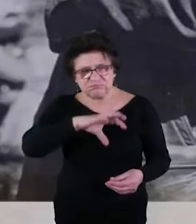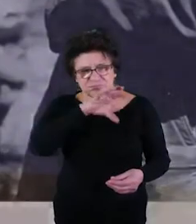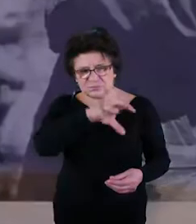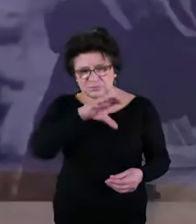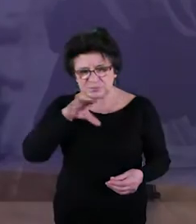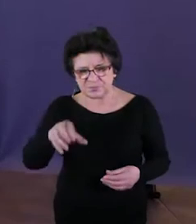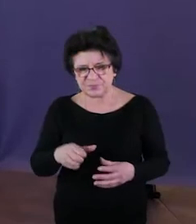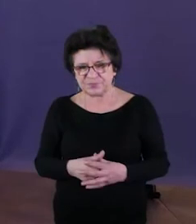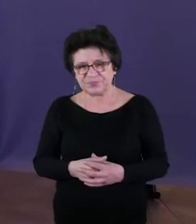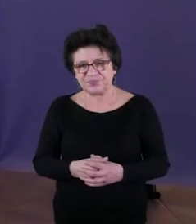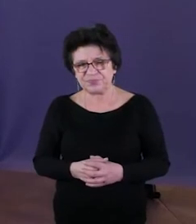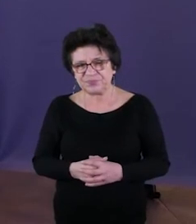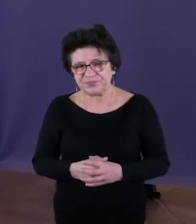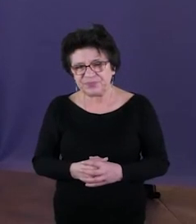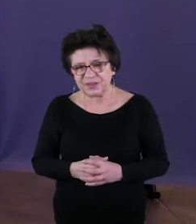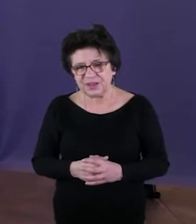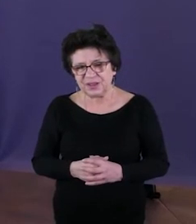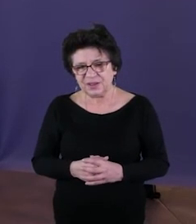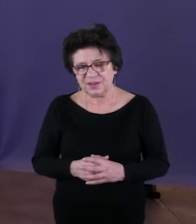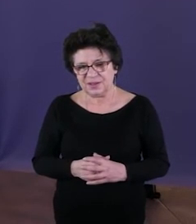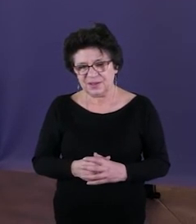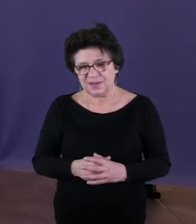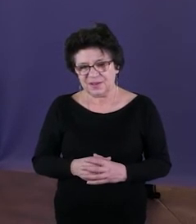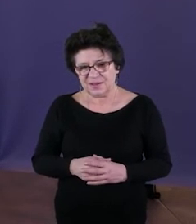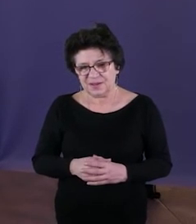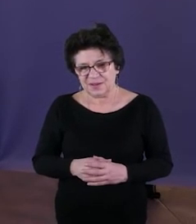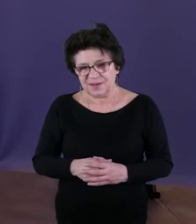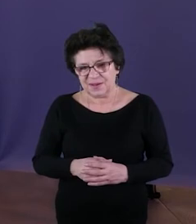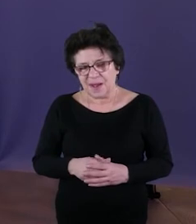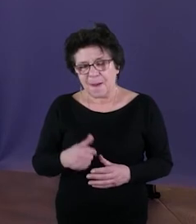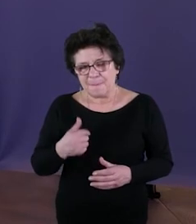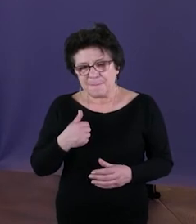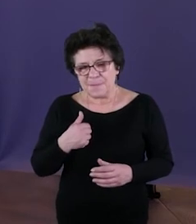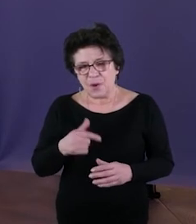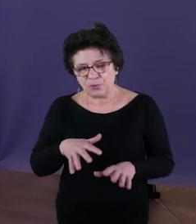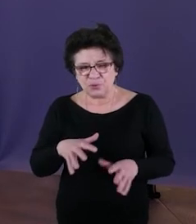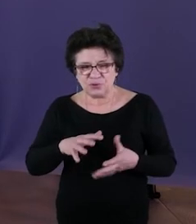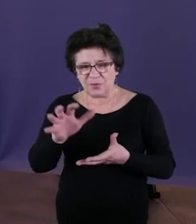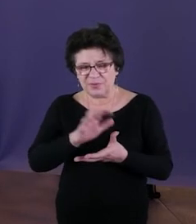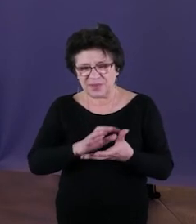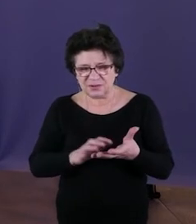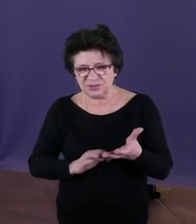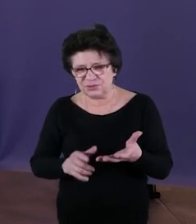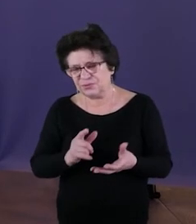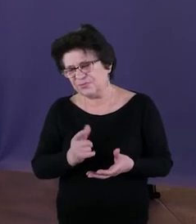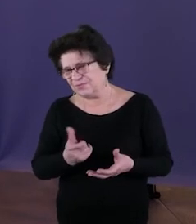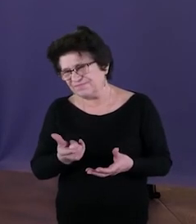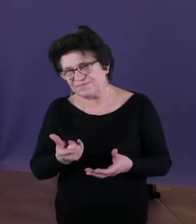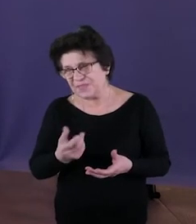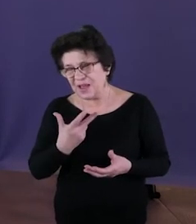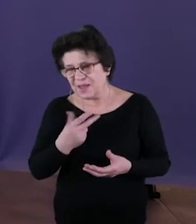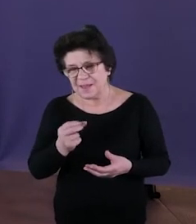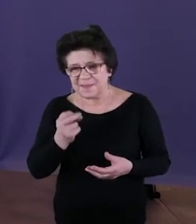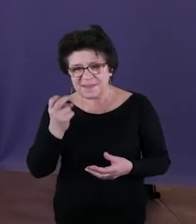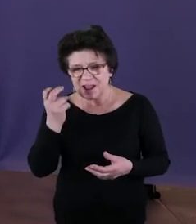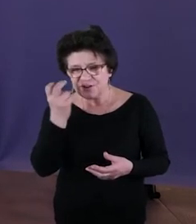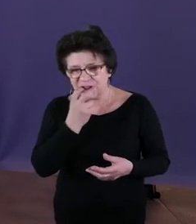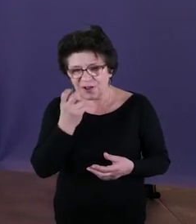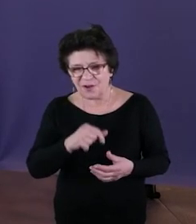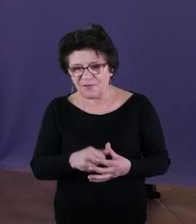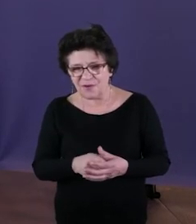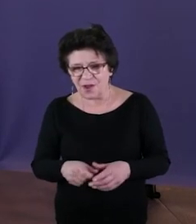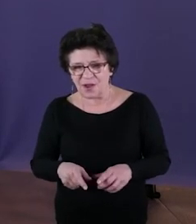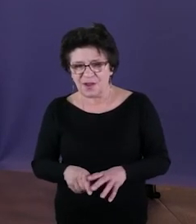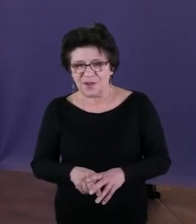się dzisiaj nie wydało absurdalne to ekspedycje były tak samo jak ekspedycje do Szwecji żeby sczytywać ze